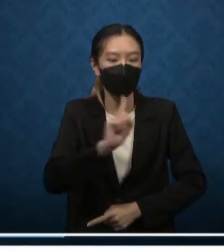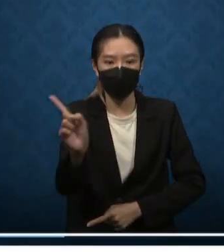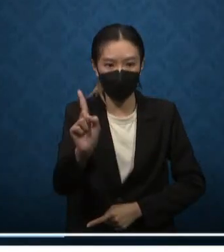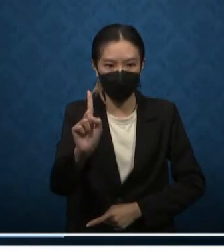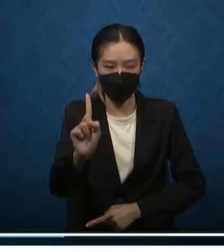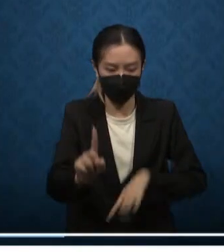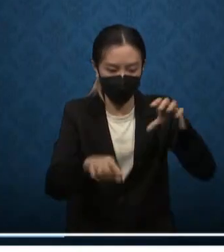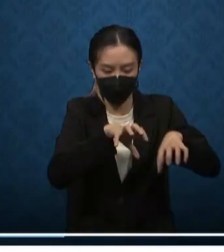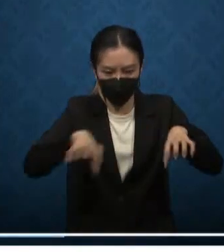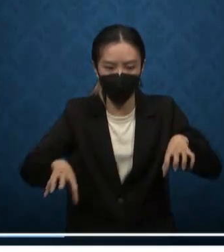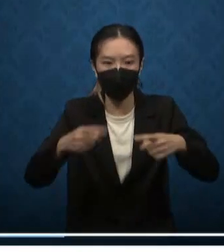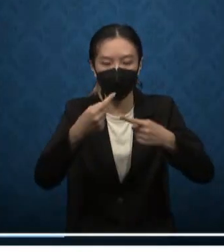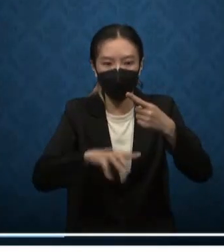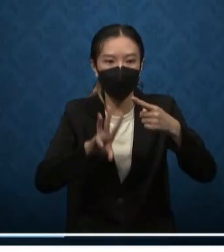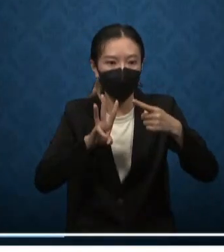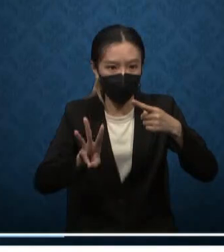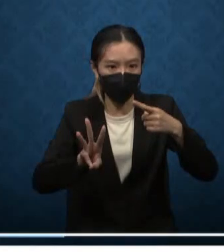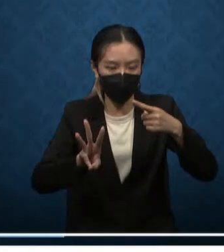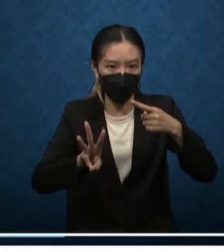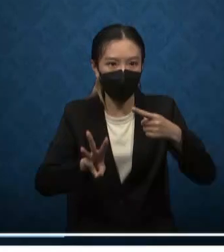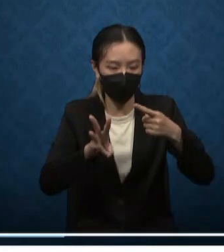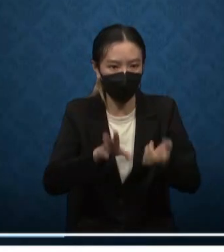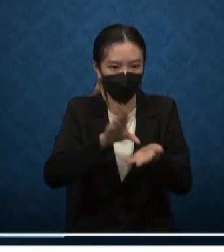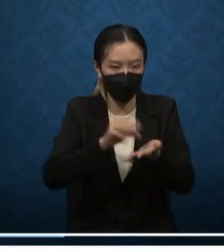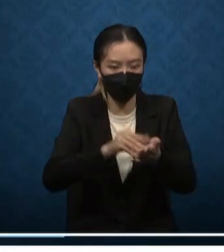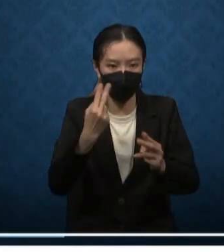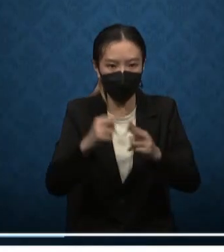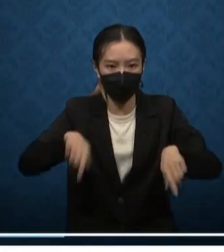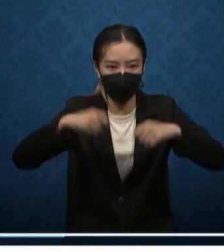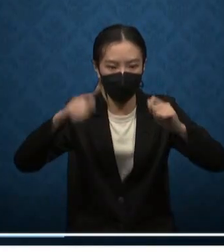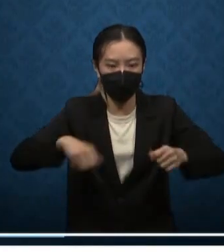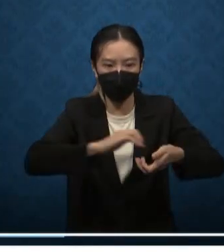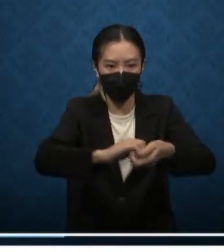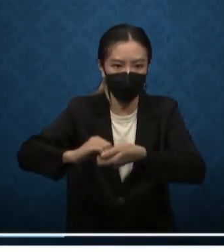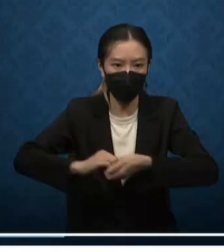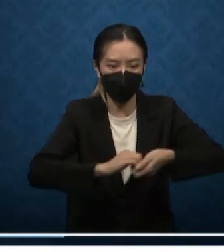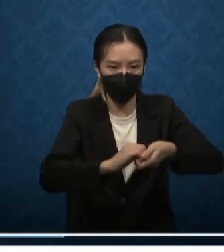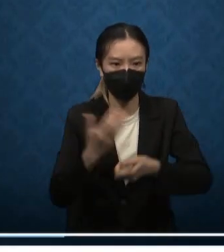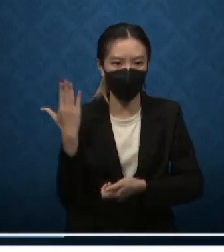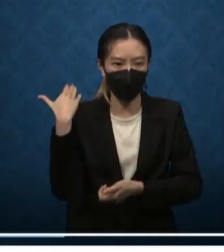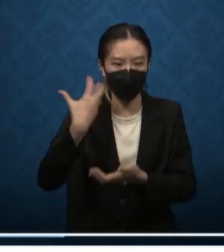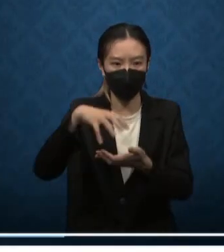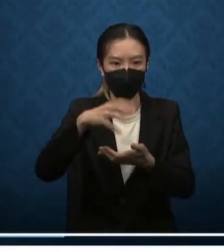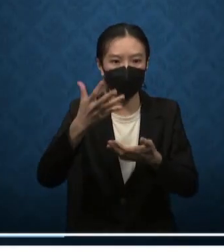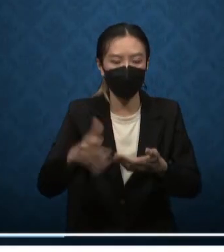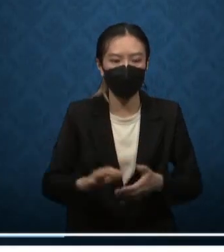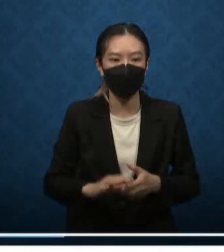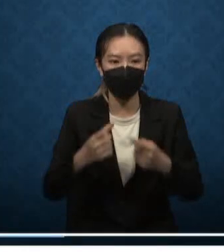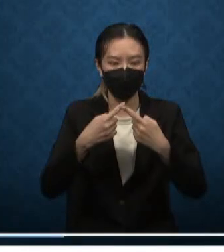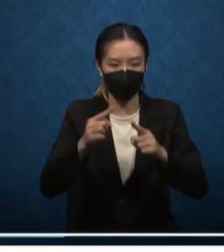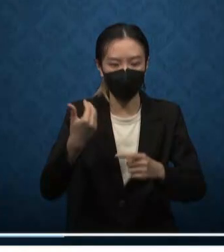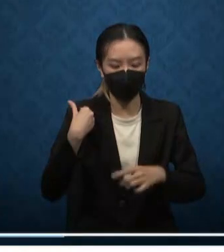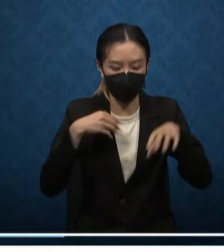ของ 6หน่วยงานภายใต้การบันทึกลงนามความร่วมมือดังที่ได้กล่าวมาแล้วข้างต้นแต่จะเห็นว่ามี